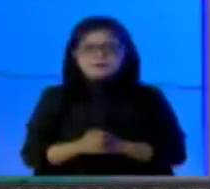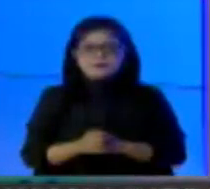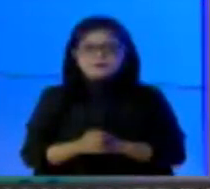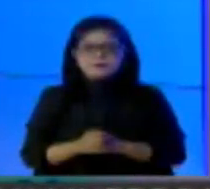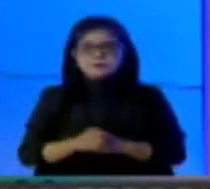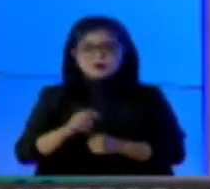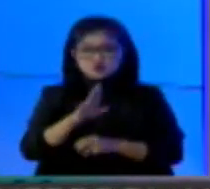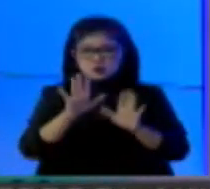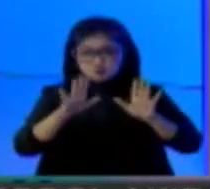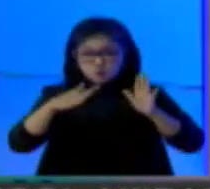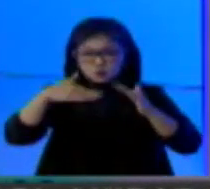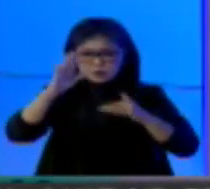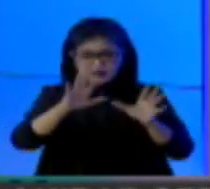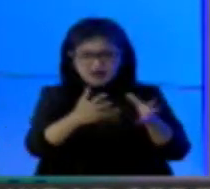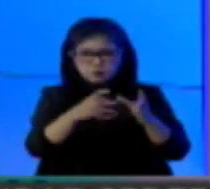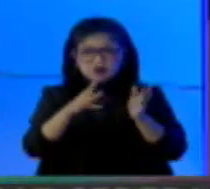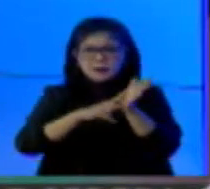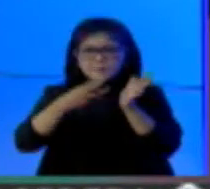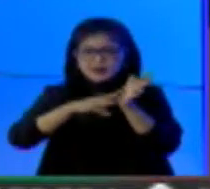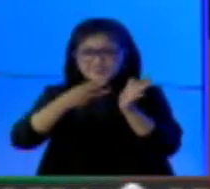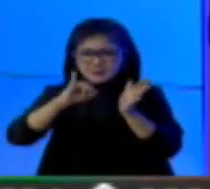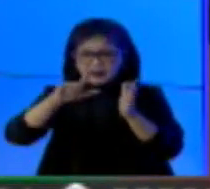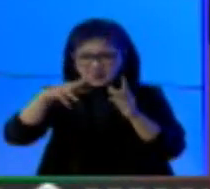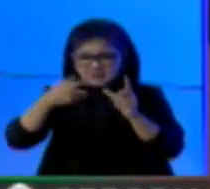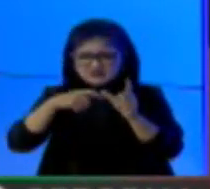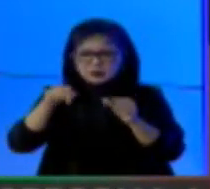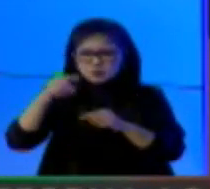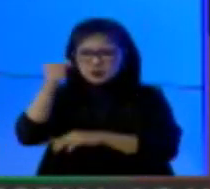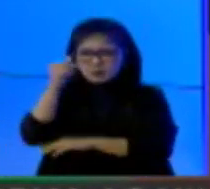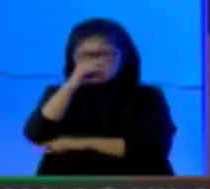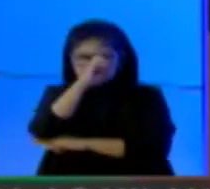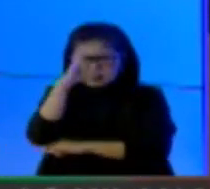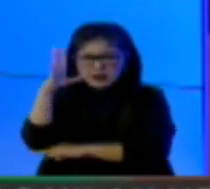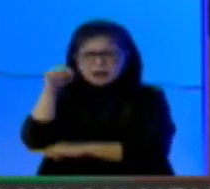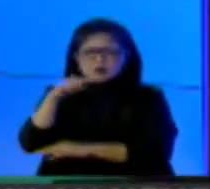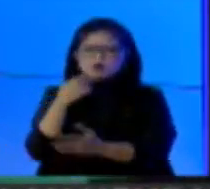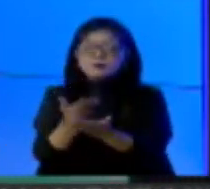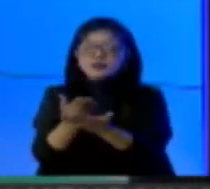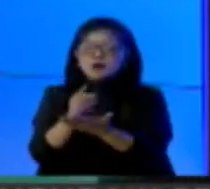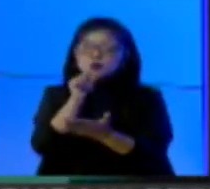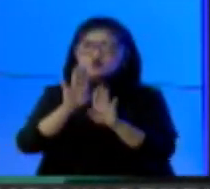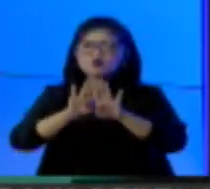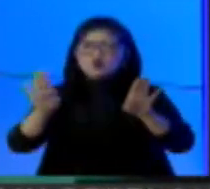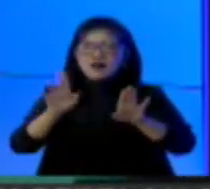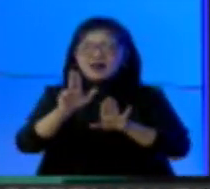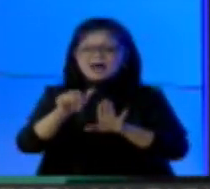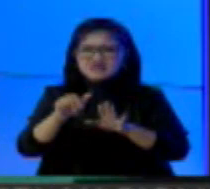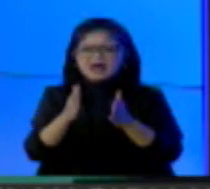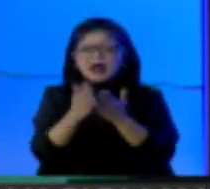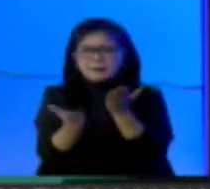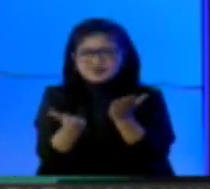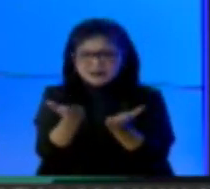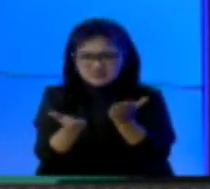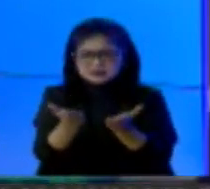Puluhan member MeMiles di Surabaya, Jawa Timur, Rabu sore mendesak Polda Jawa Timur membuka kembali aplikasi MeMiles. Meski